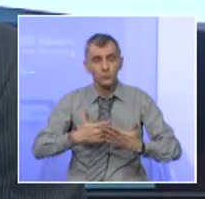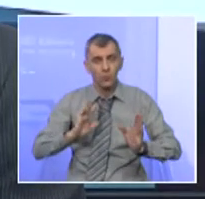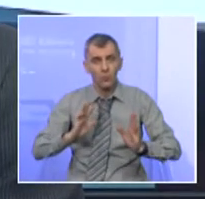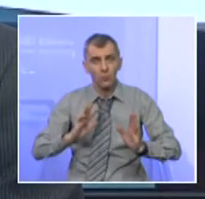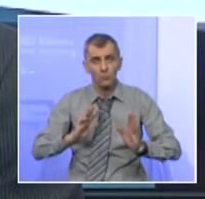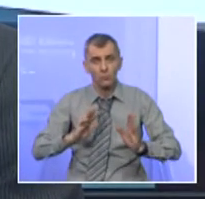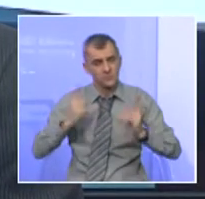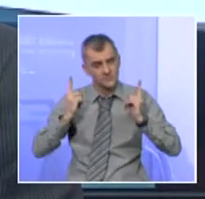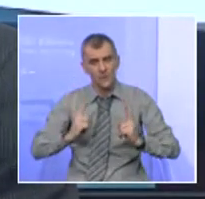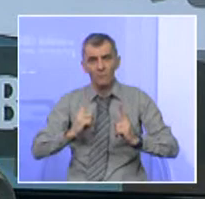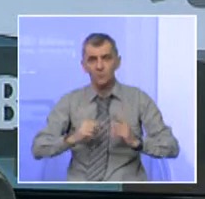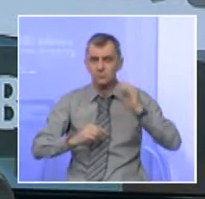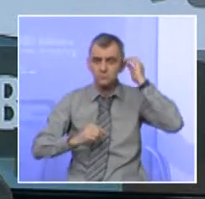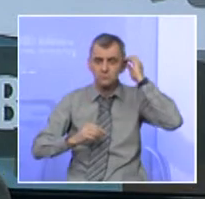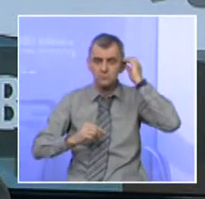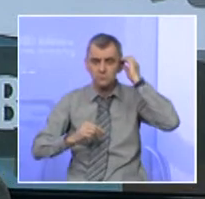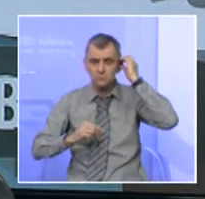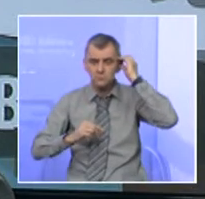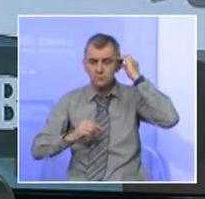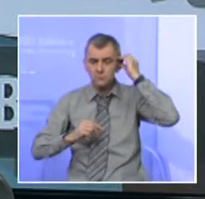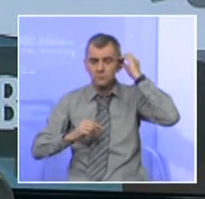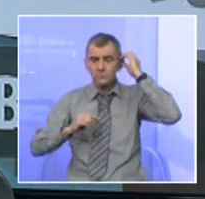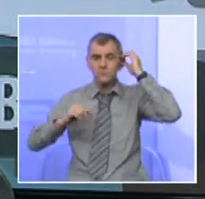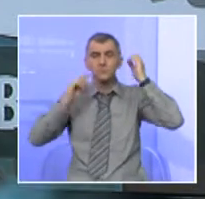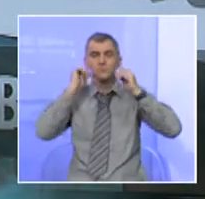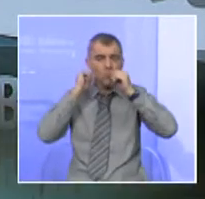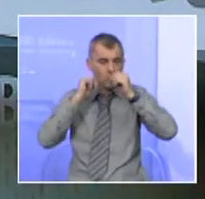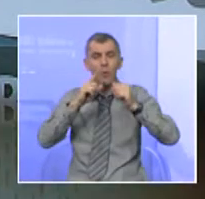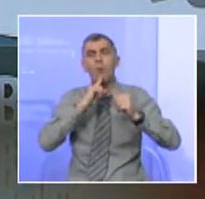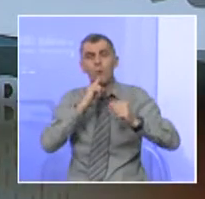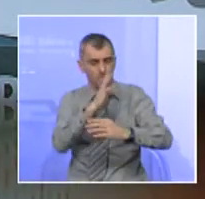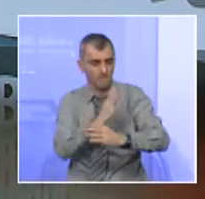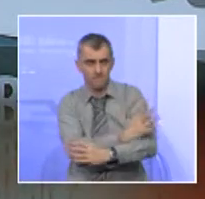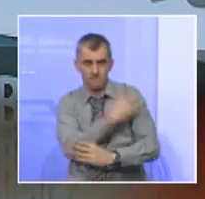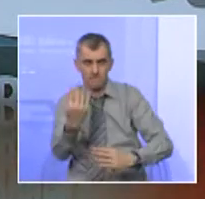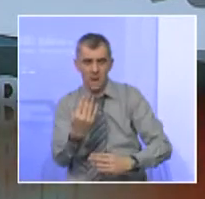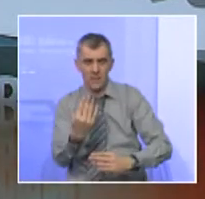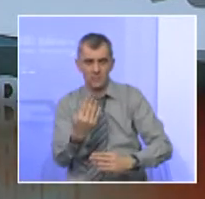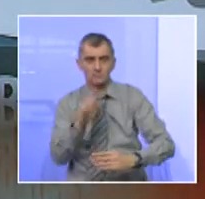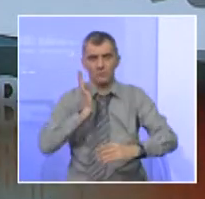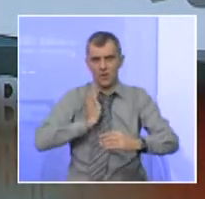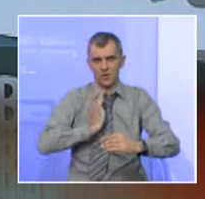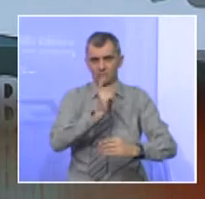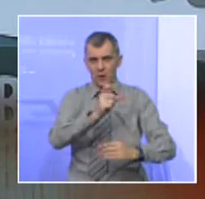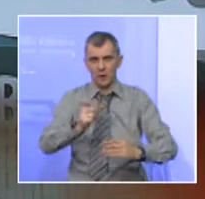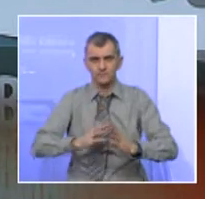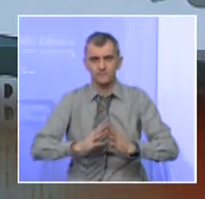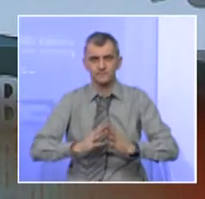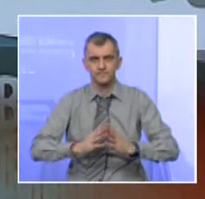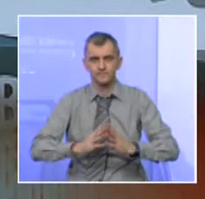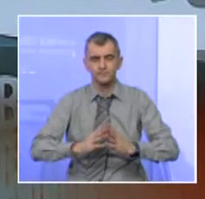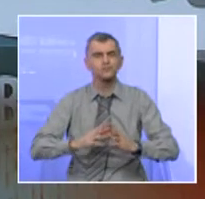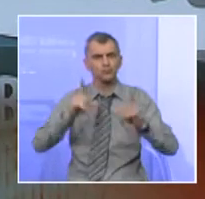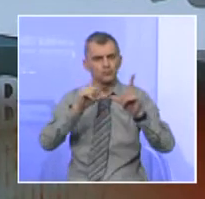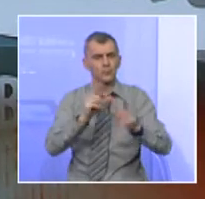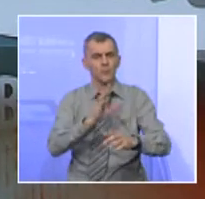žestoke stavove. Znači, ljudi koji mandat građana, koji u